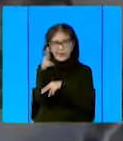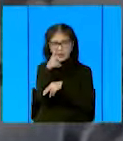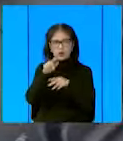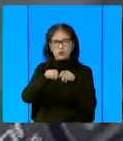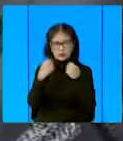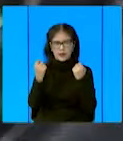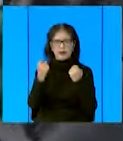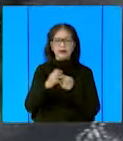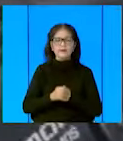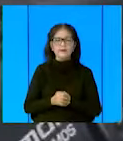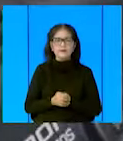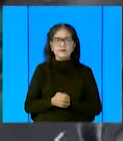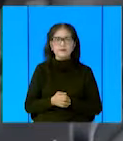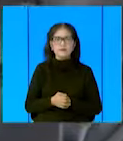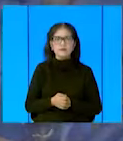yang rusak.